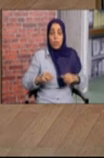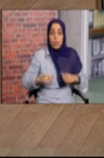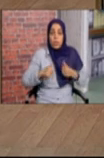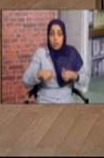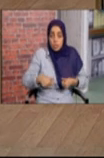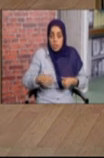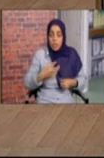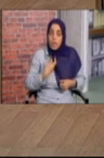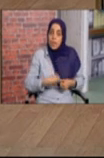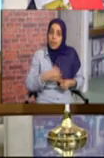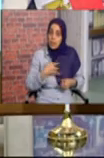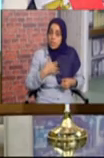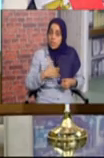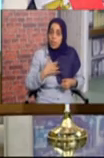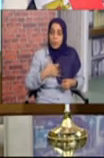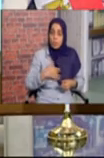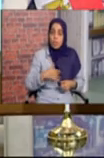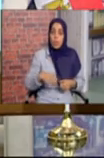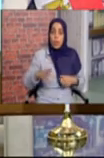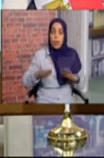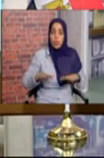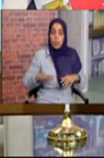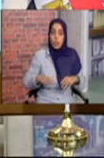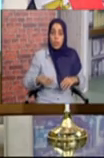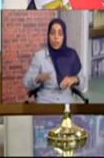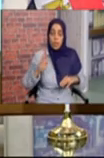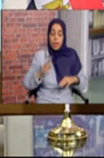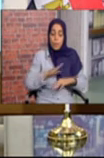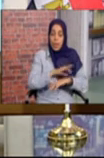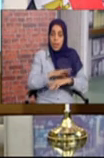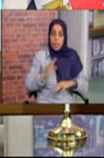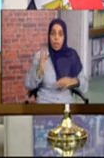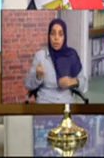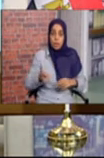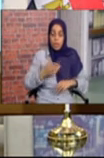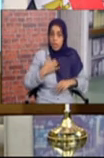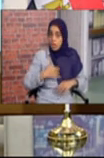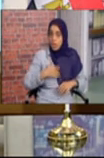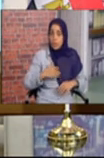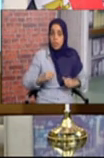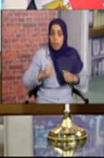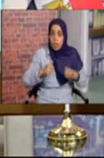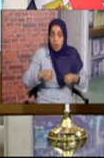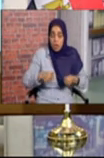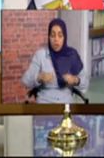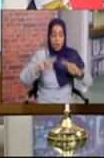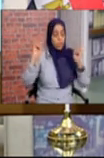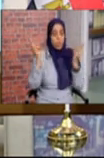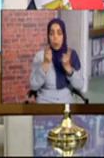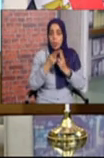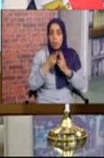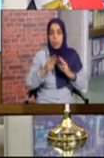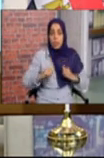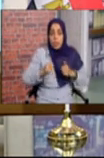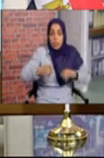النفسي ان انا اهل الناس دي نفسيا عن طريق العلاج وعن طريق حضرتك المواثيق الدولية اللي